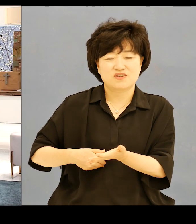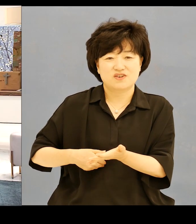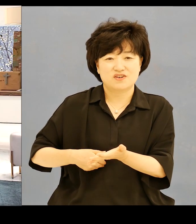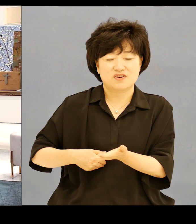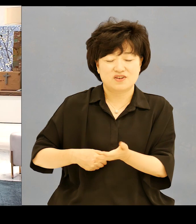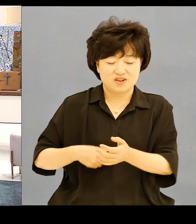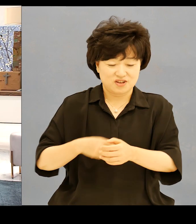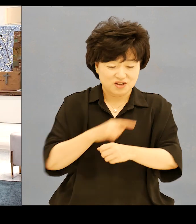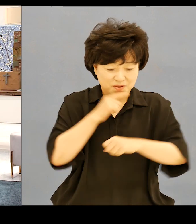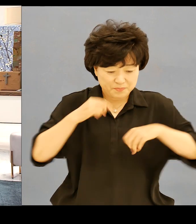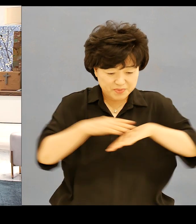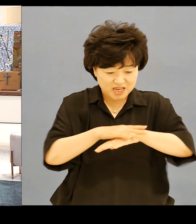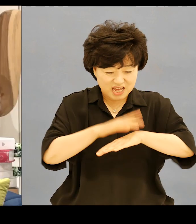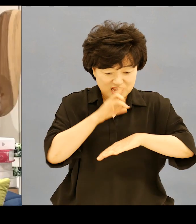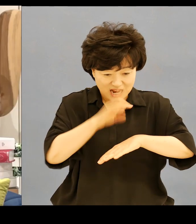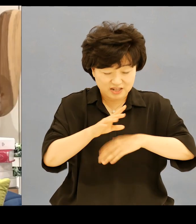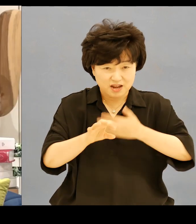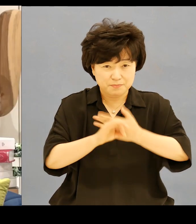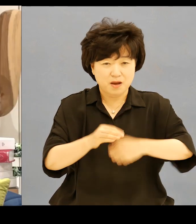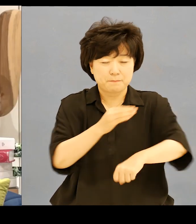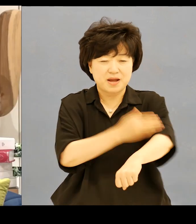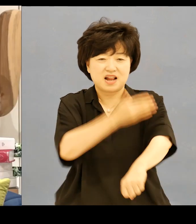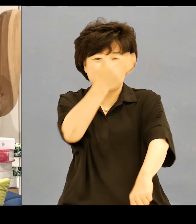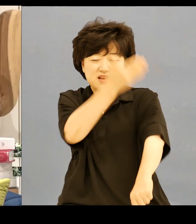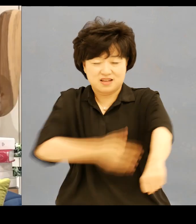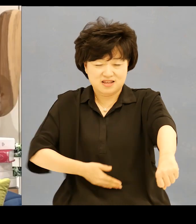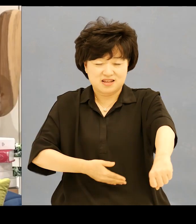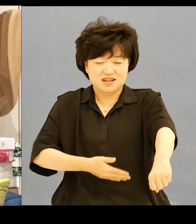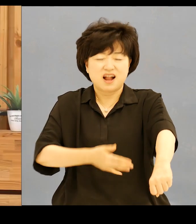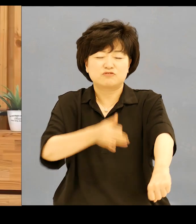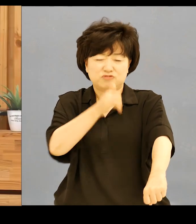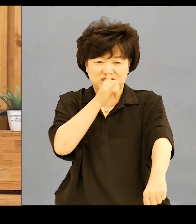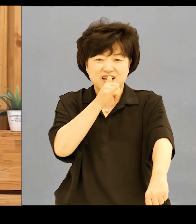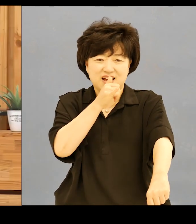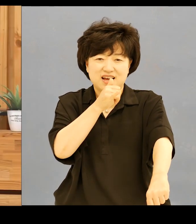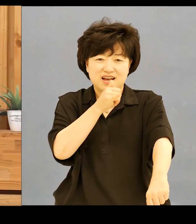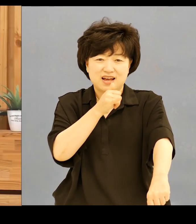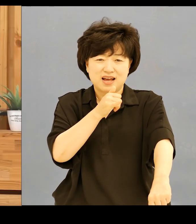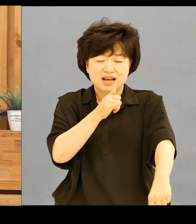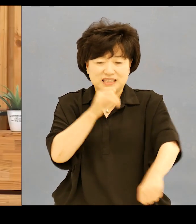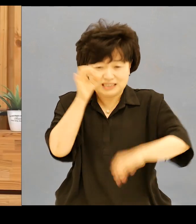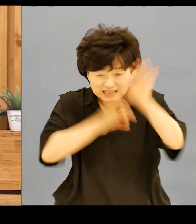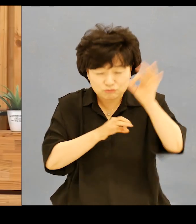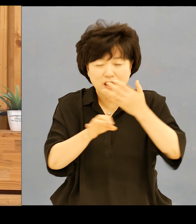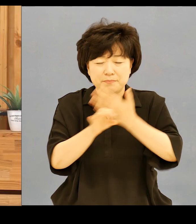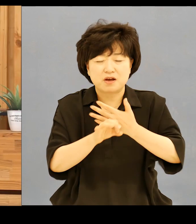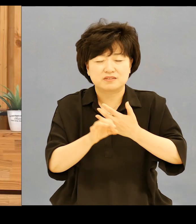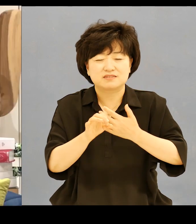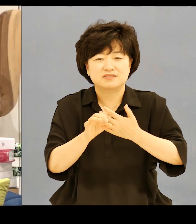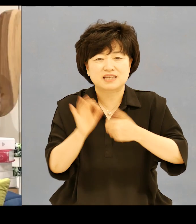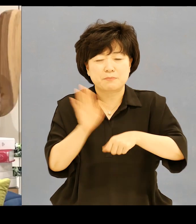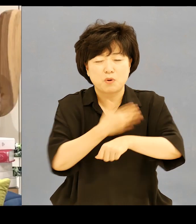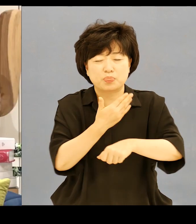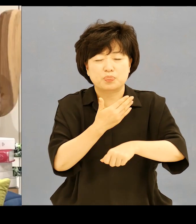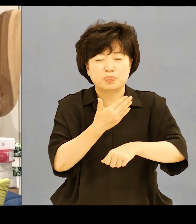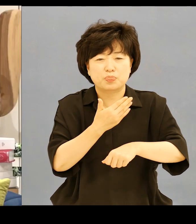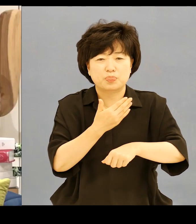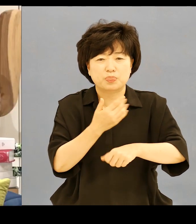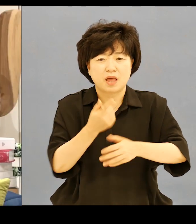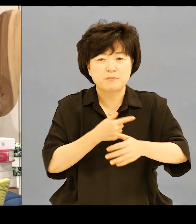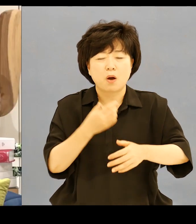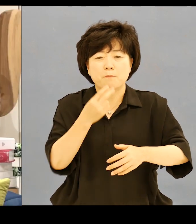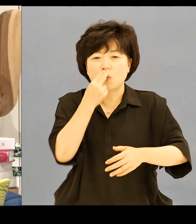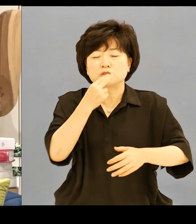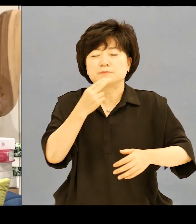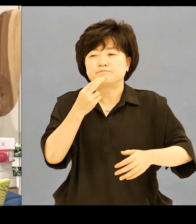피가 잘못될 수, 잘못될 수 있으니까 팔을 절단하겠다는 서약서를 쓰고 수술을 팔 자체를 절단한다 할 수도 있다. 네, 그래서